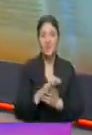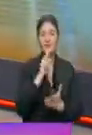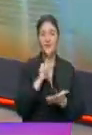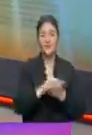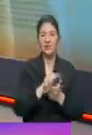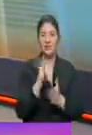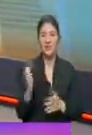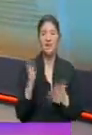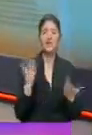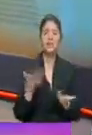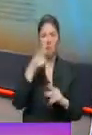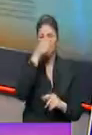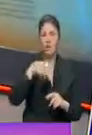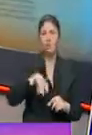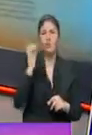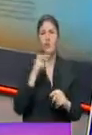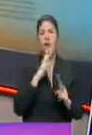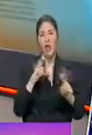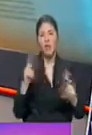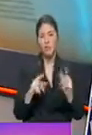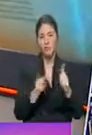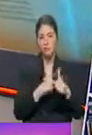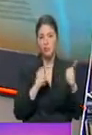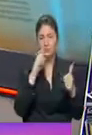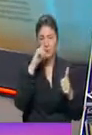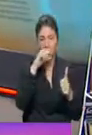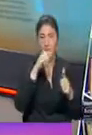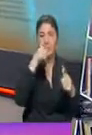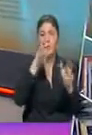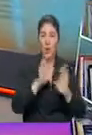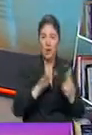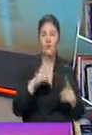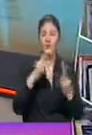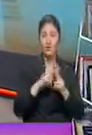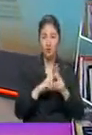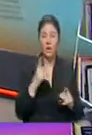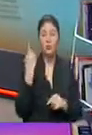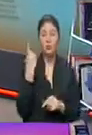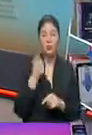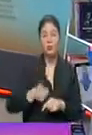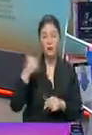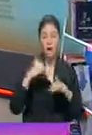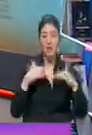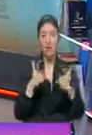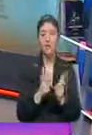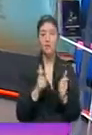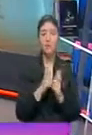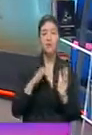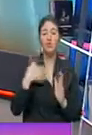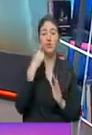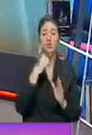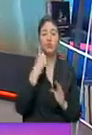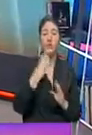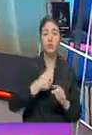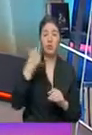Sözcü. Tabii Türkiye'nin gündemi elektrik, doğalgaz, faturalar. Dün Bakanlar Kurulu toplantısından sonra